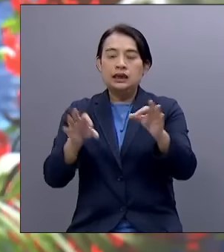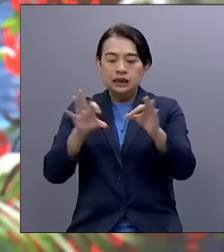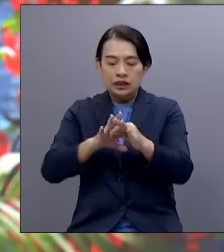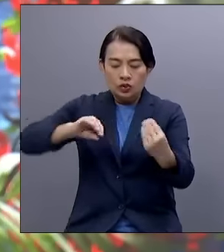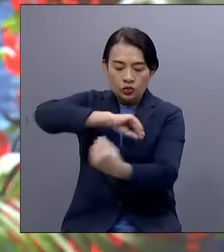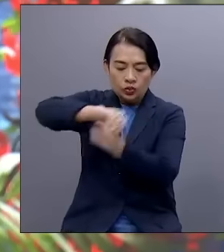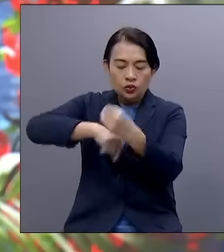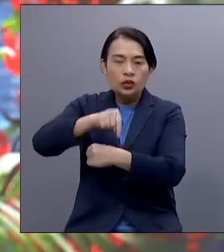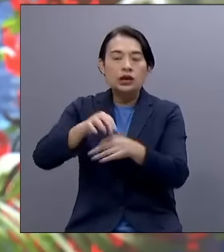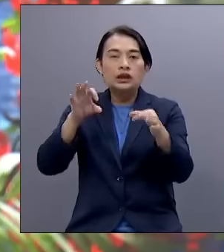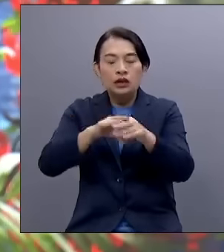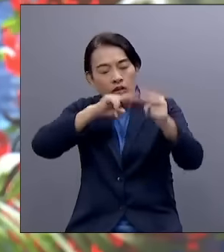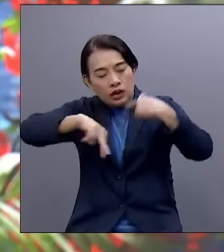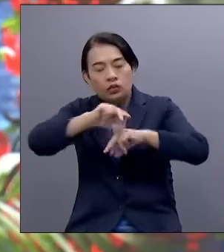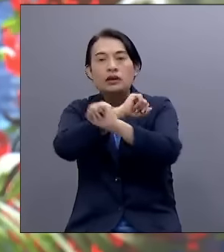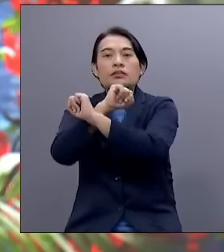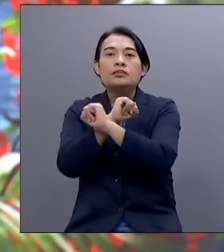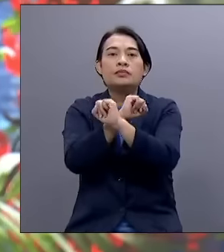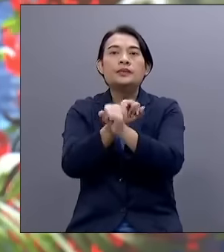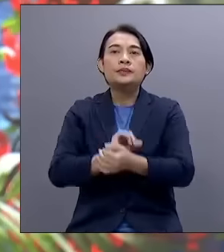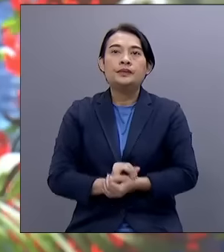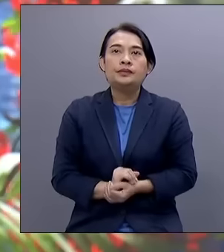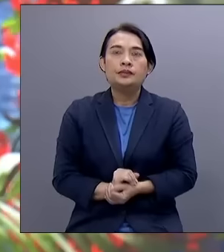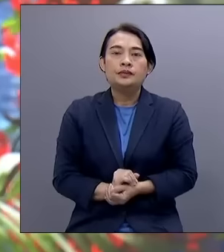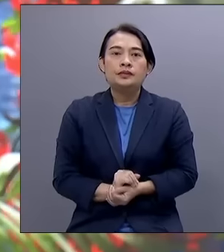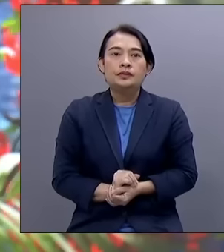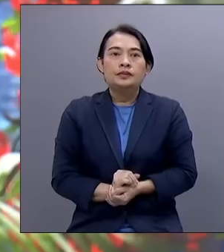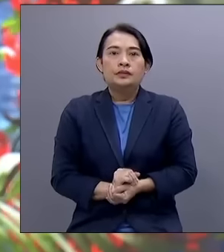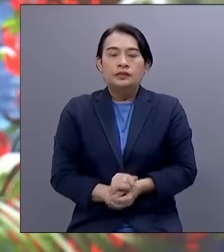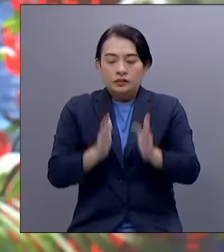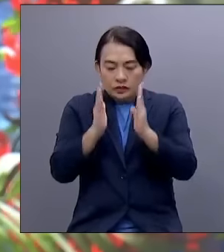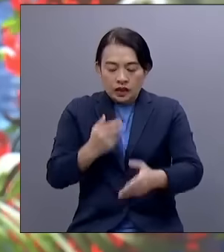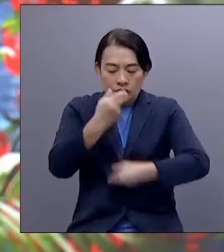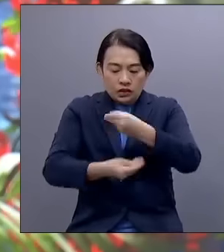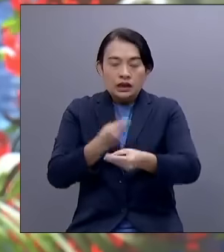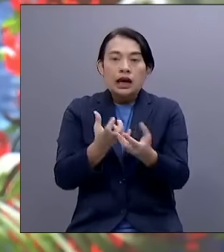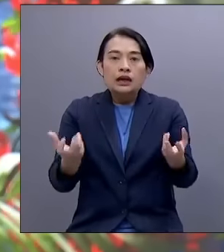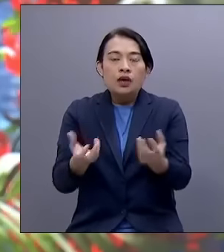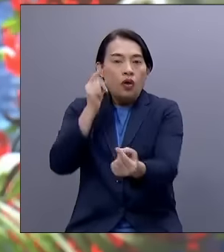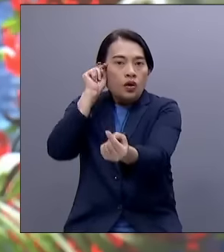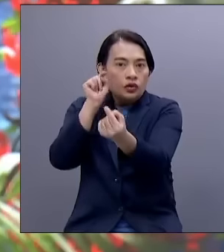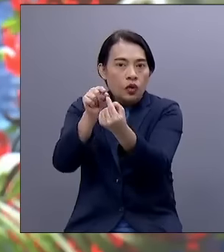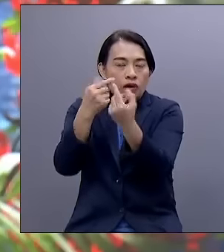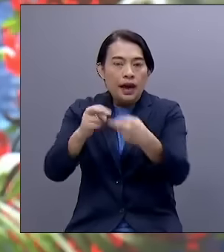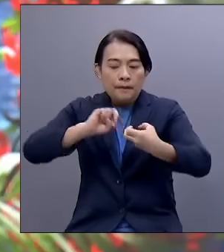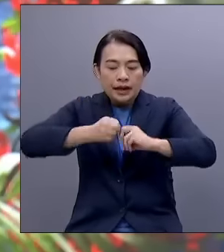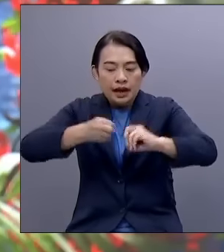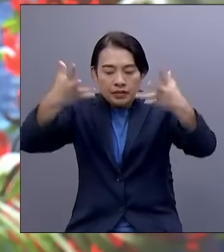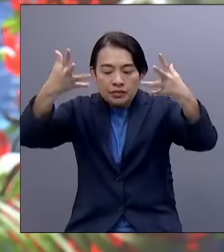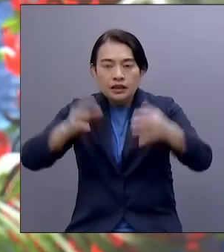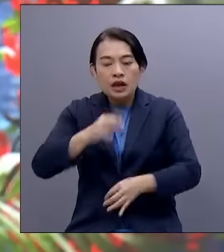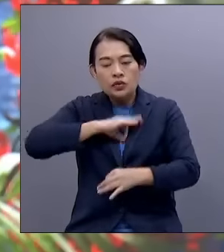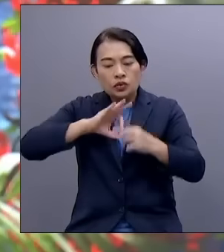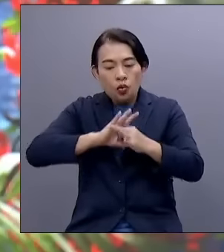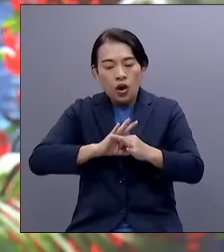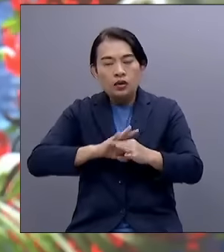คุมหมายถึงว่าต่อไปนี้เนี่ยนะครับจริงๆต้องบอกอย่างงี้ถ้าคนที่ทำมาค้าขายสุจริตอยู่แล้วคุณไม่กระทบเลยอืคุณไม่ต้องไปกังวล